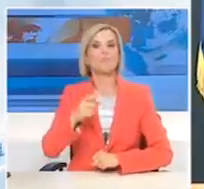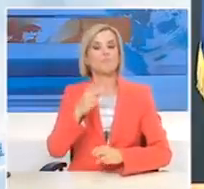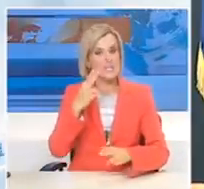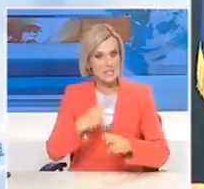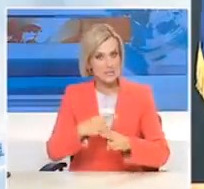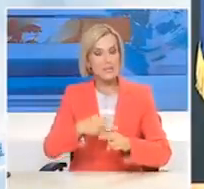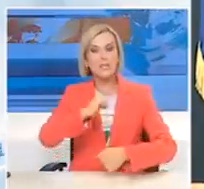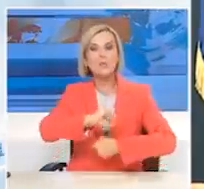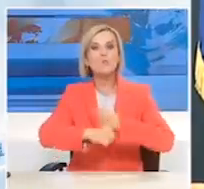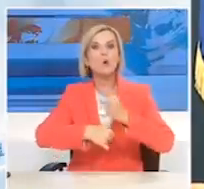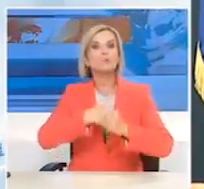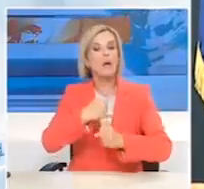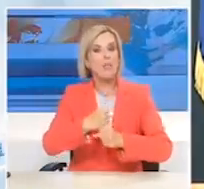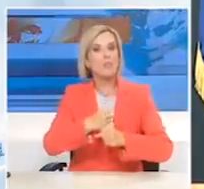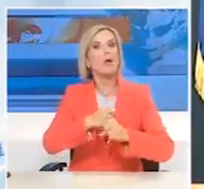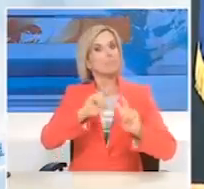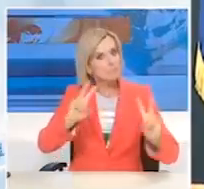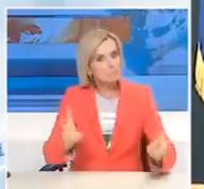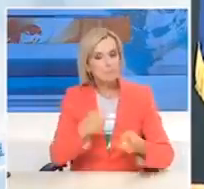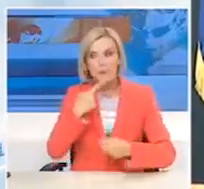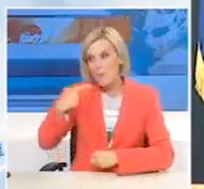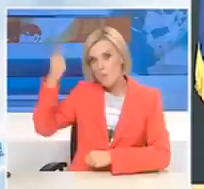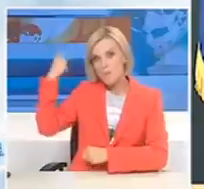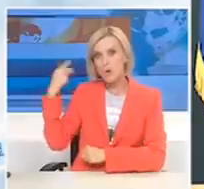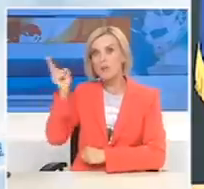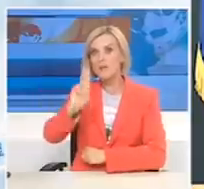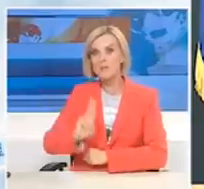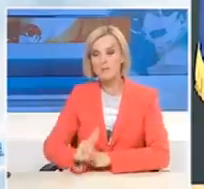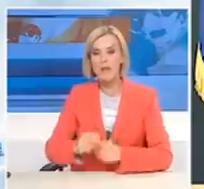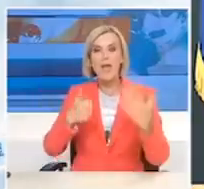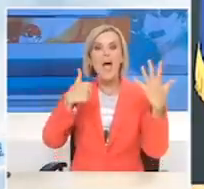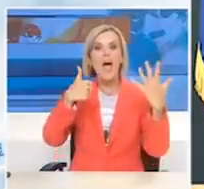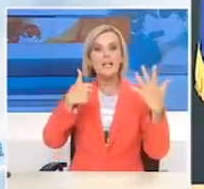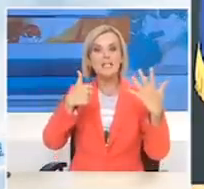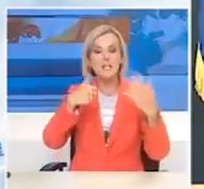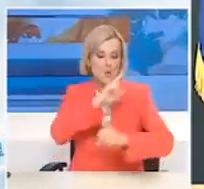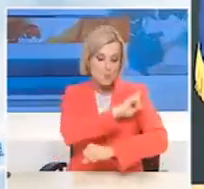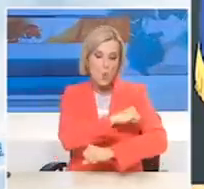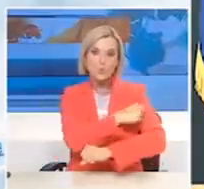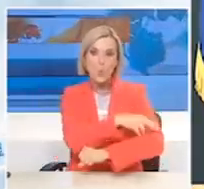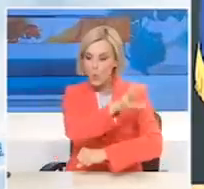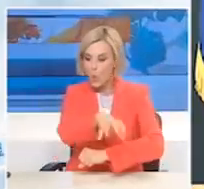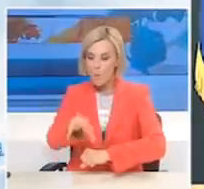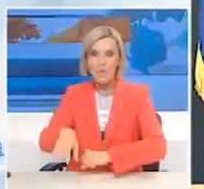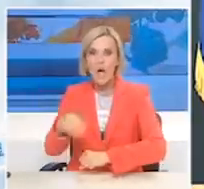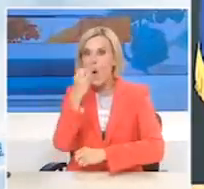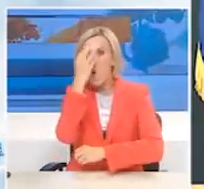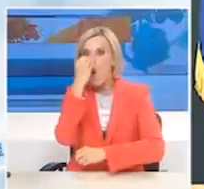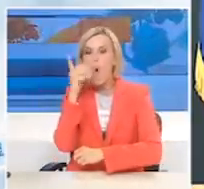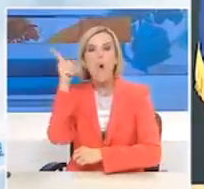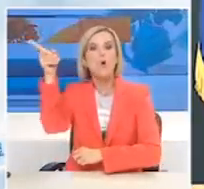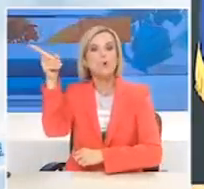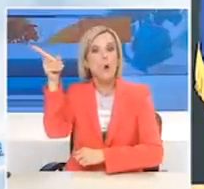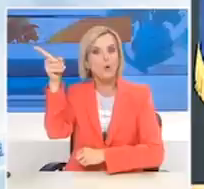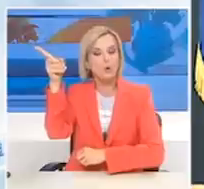προσπάθεια ανακοινώθηκε την περασμένη Παρασκευή από ομάδα 6 νοσοκομείων στο Χονγκ Κονγκ. Η έγκυρη θεραπεία ηπίων αλλά και